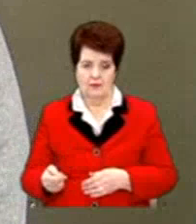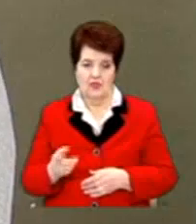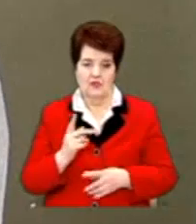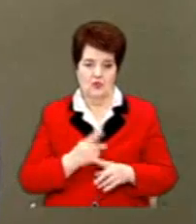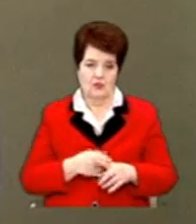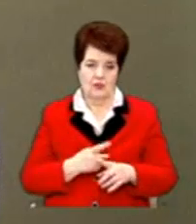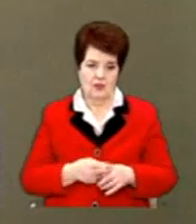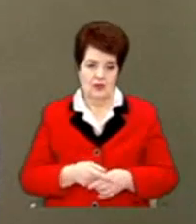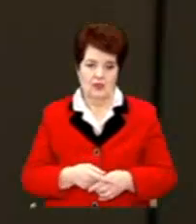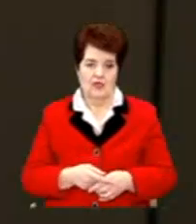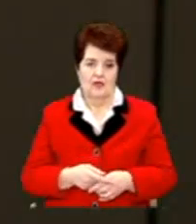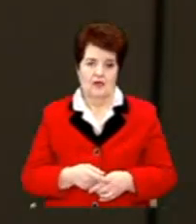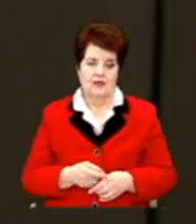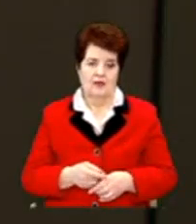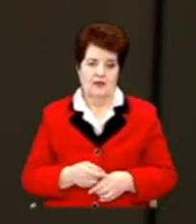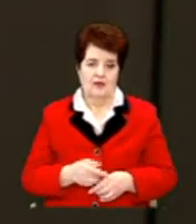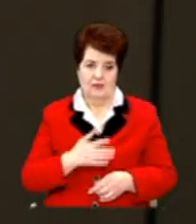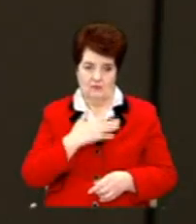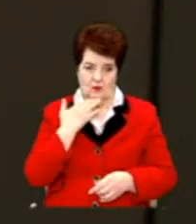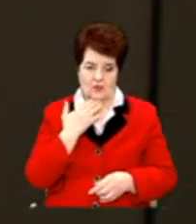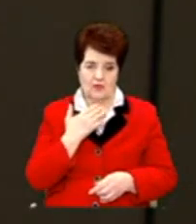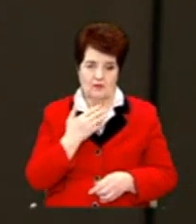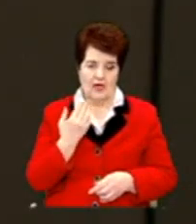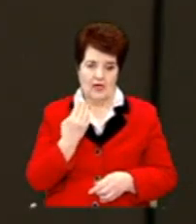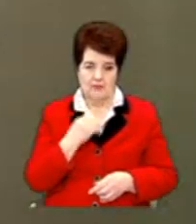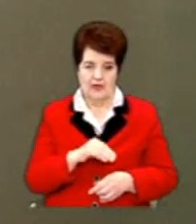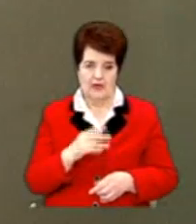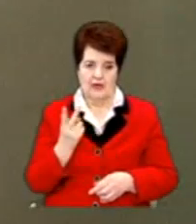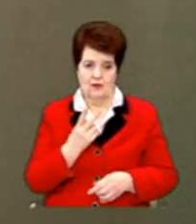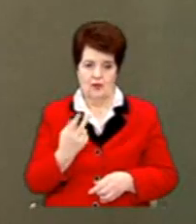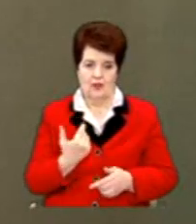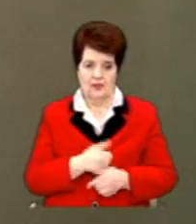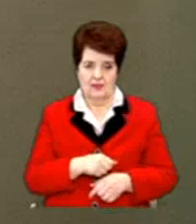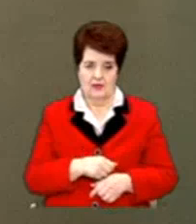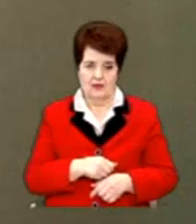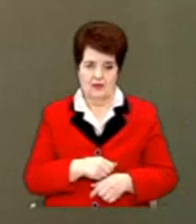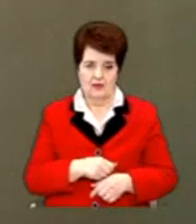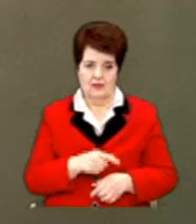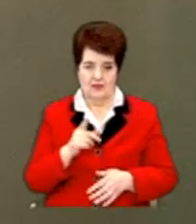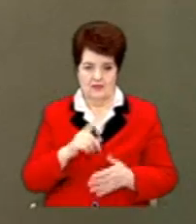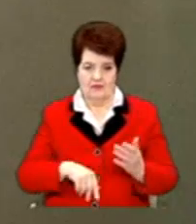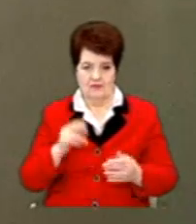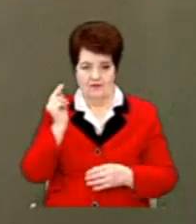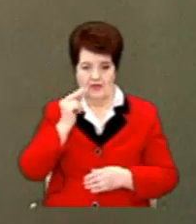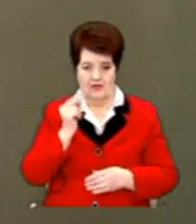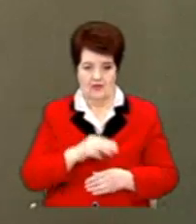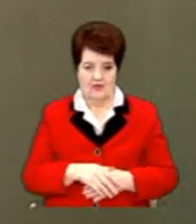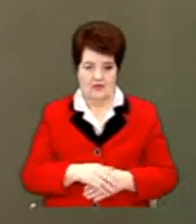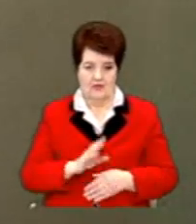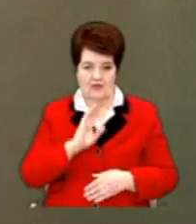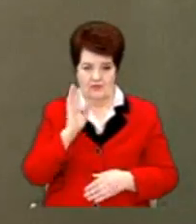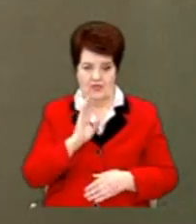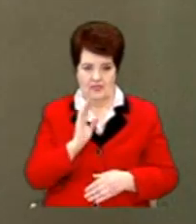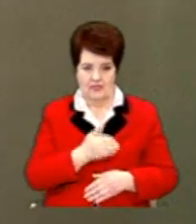avantaje. Dormim mai mult. E mult mai bine în schimbul 2, dar vrem să învățăm de